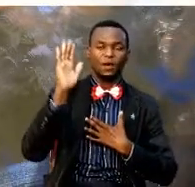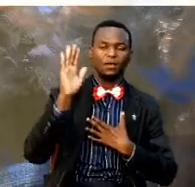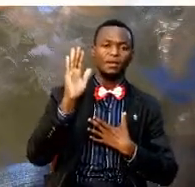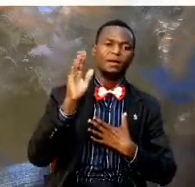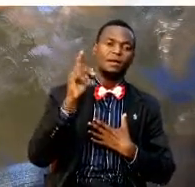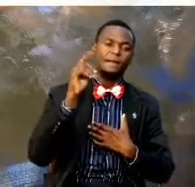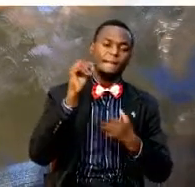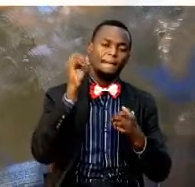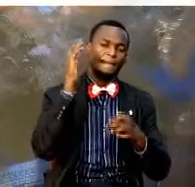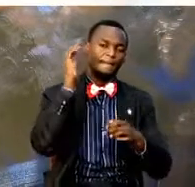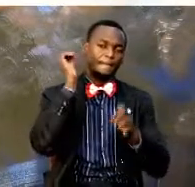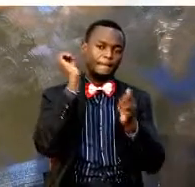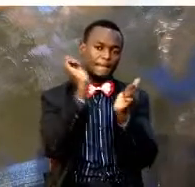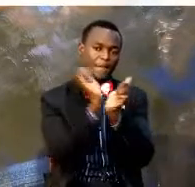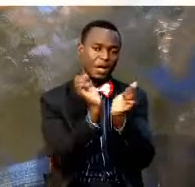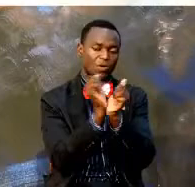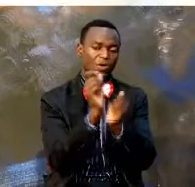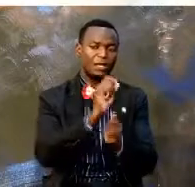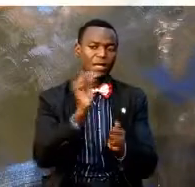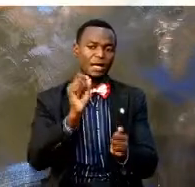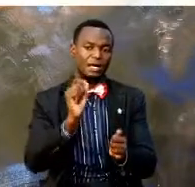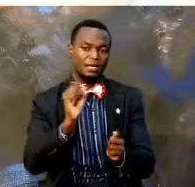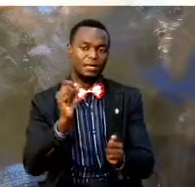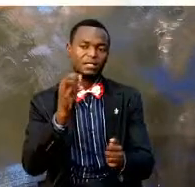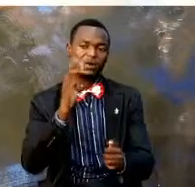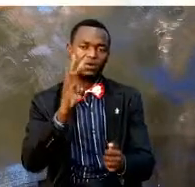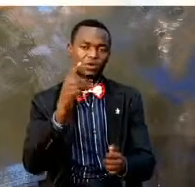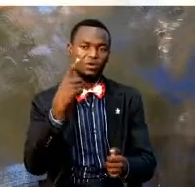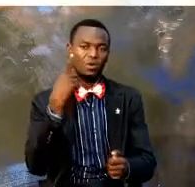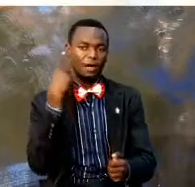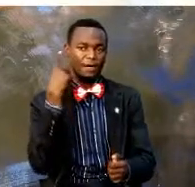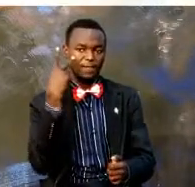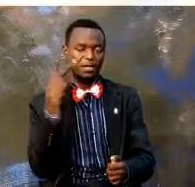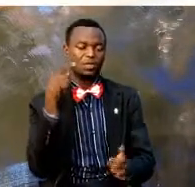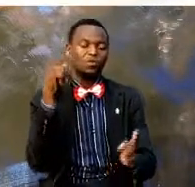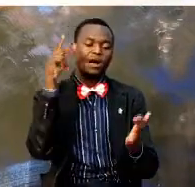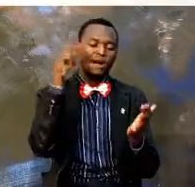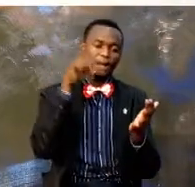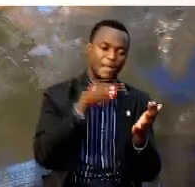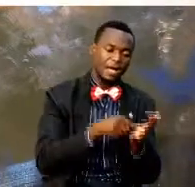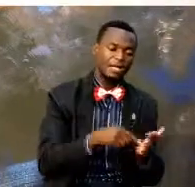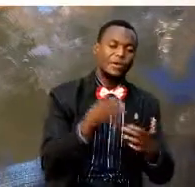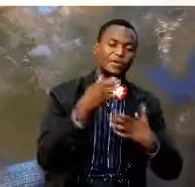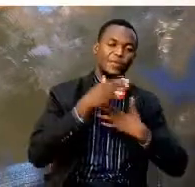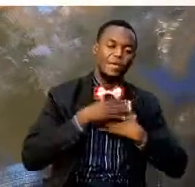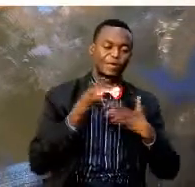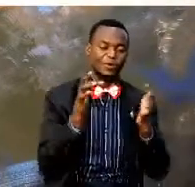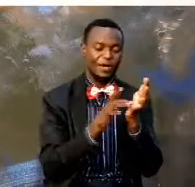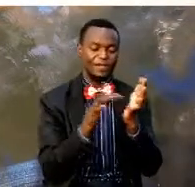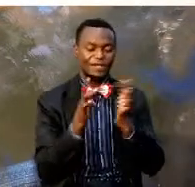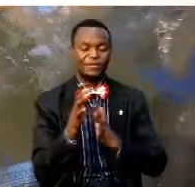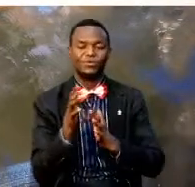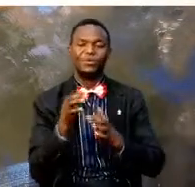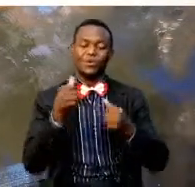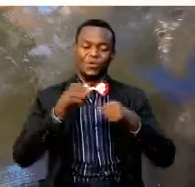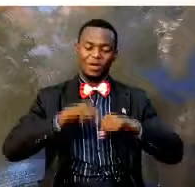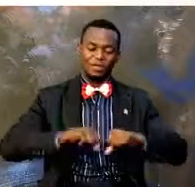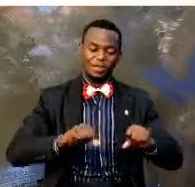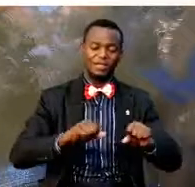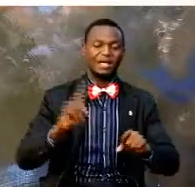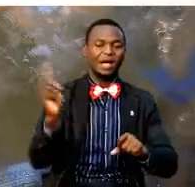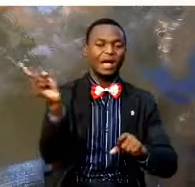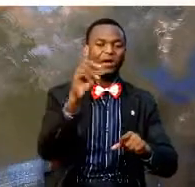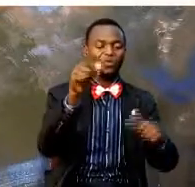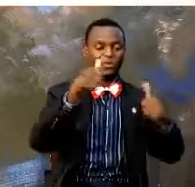Paulo anaandika kwa Korinto ya 2 sura ya 5 mstari wa 14, kwa maana upendo wa Kristo watubidisha. Hakuna